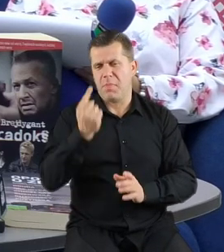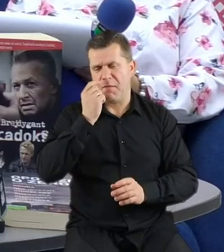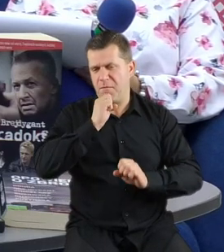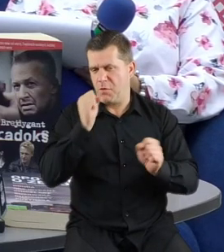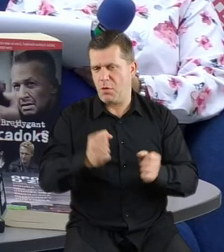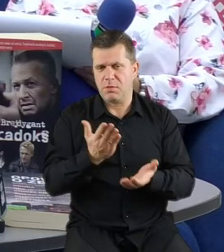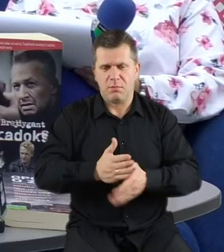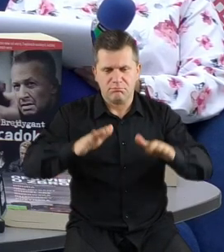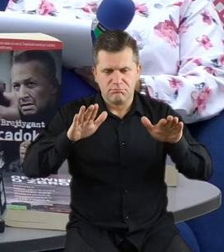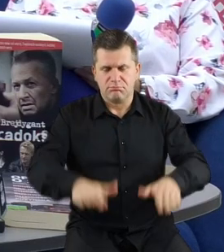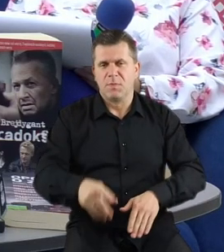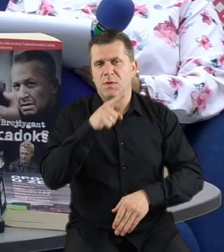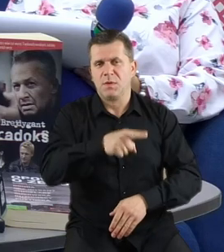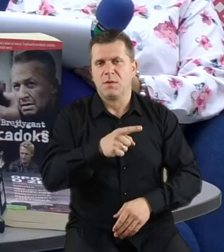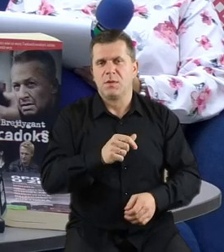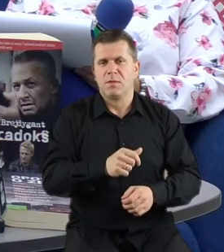prawie w ogóle nie ma,